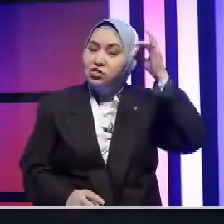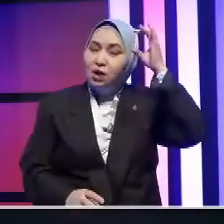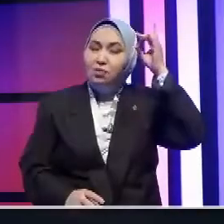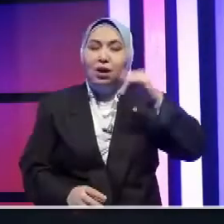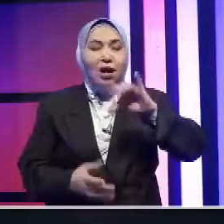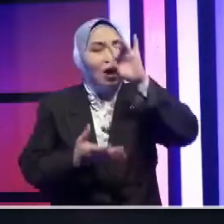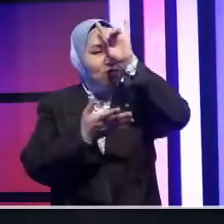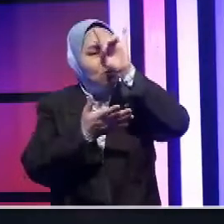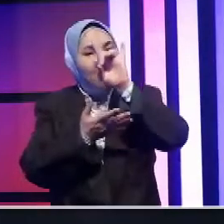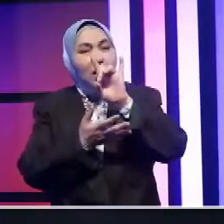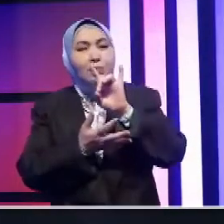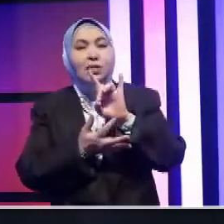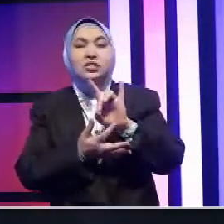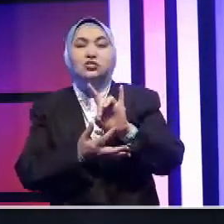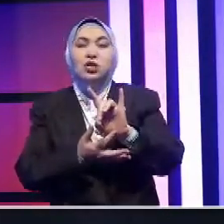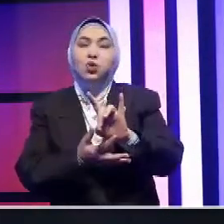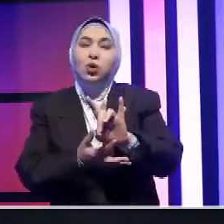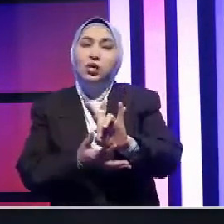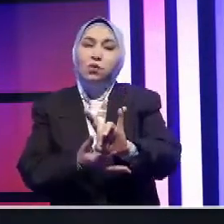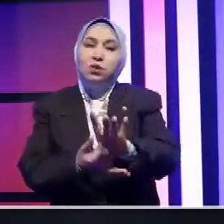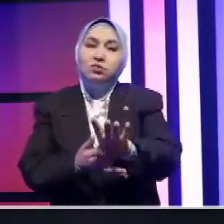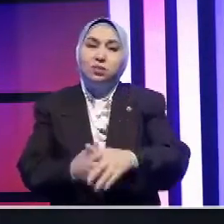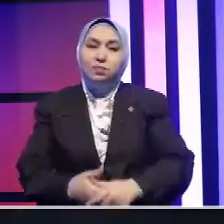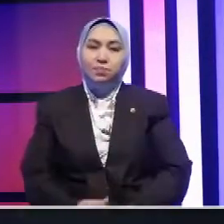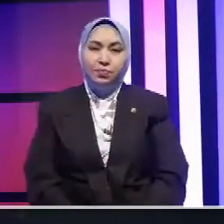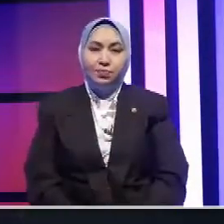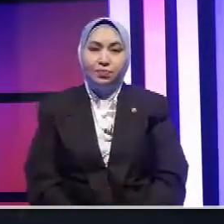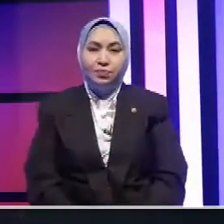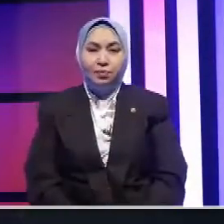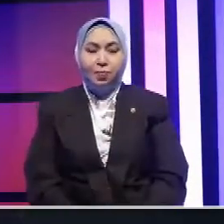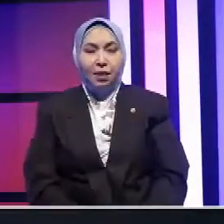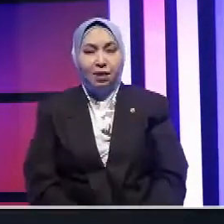أعوذ بالله من الشيطان الرجيم.